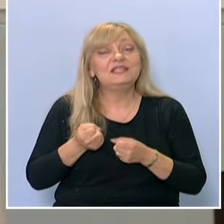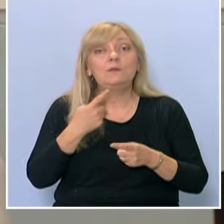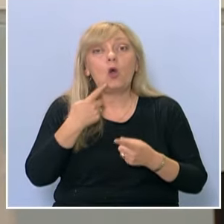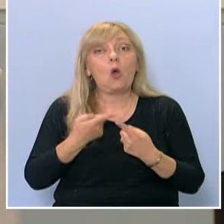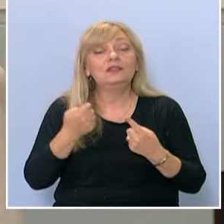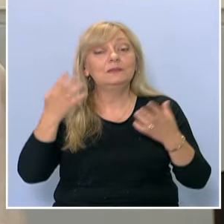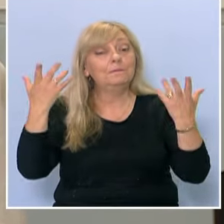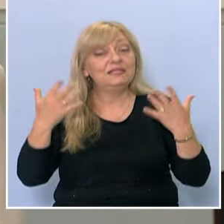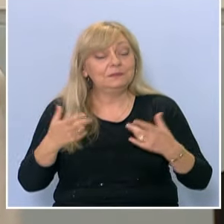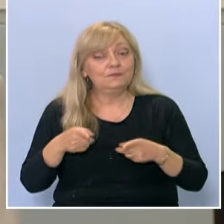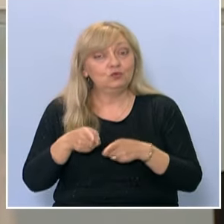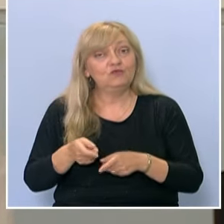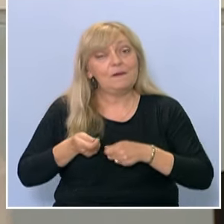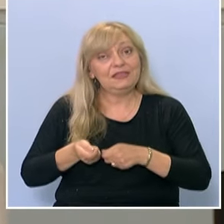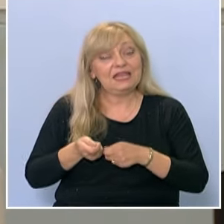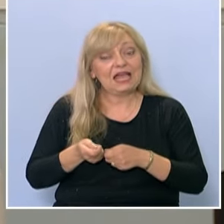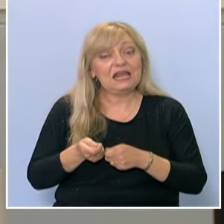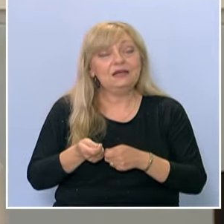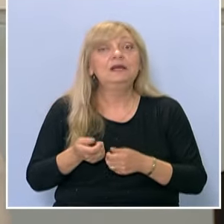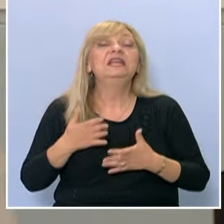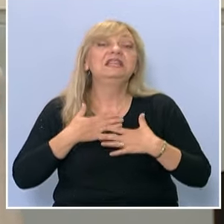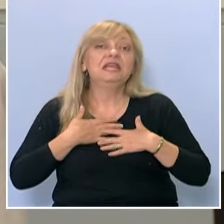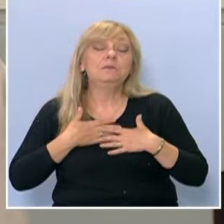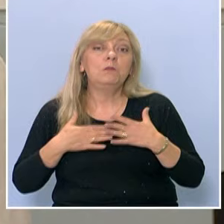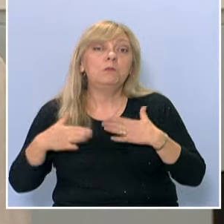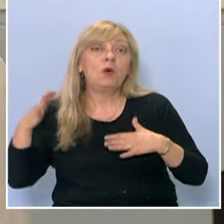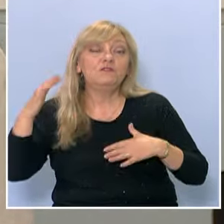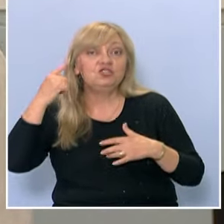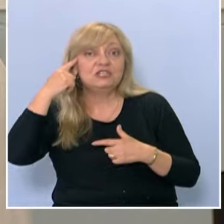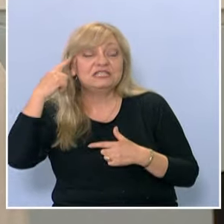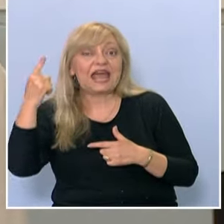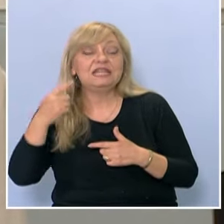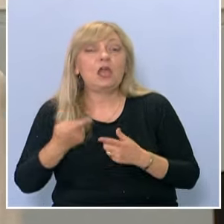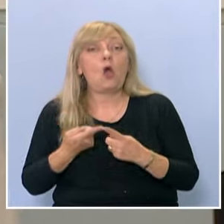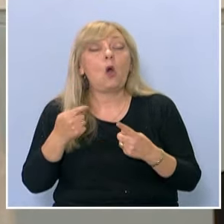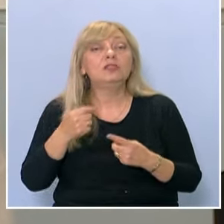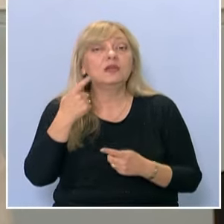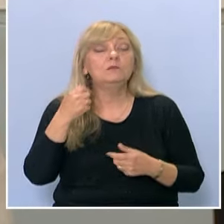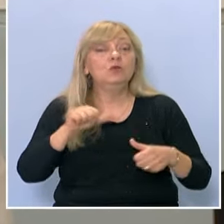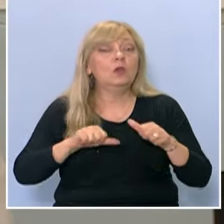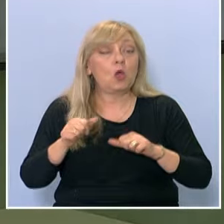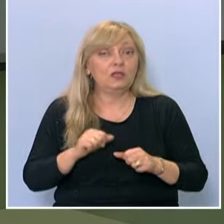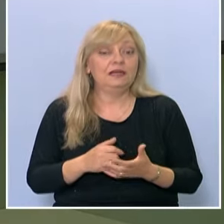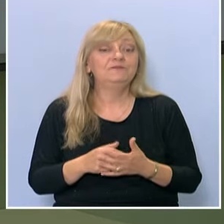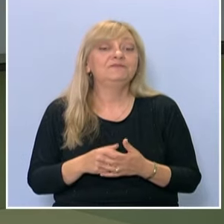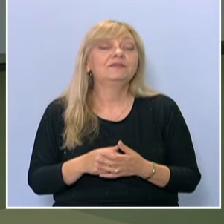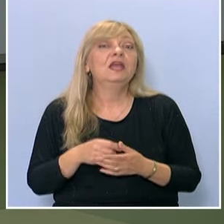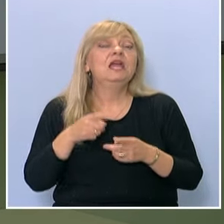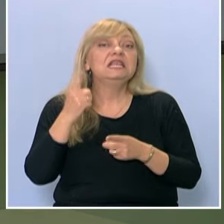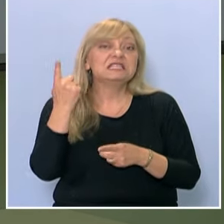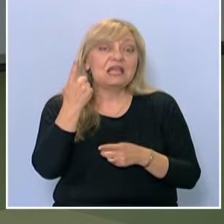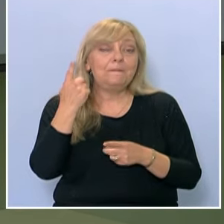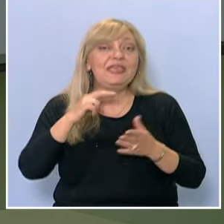накара да добия повече знания за биологията и да разбера, че реално раздела генетика е доста интересен. Самия